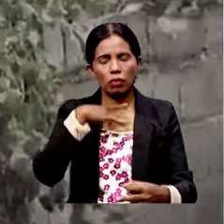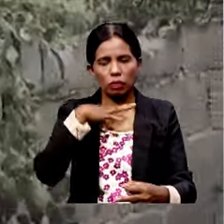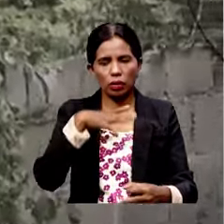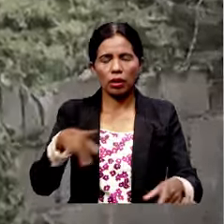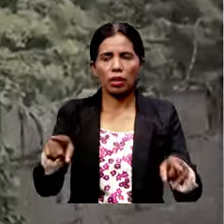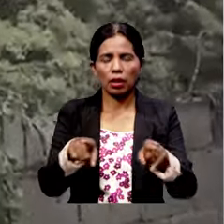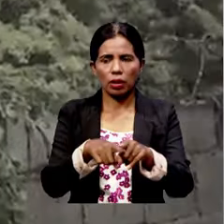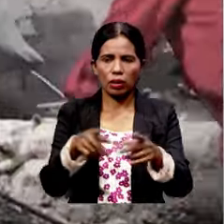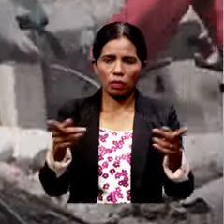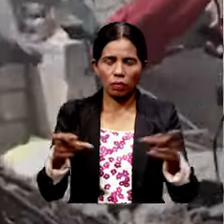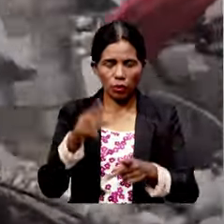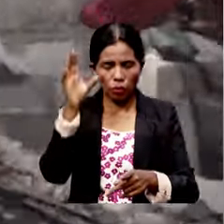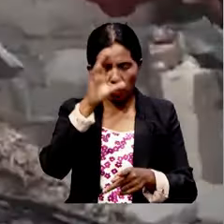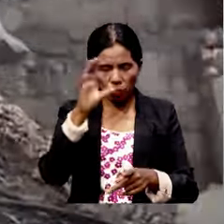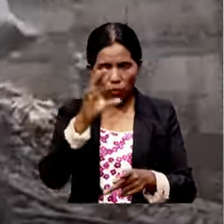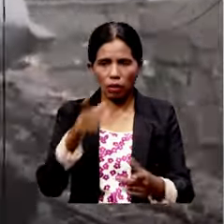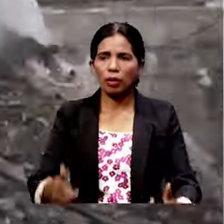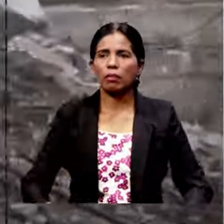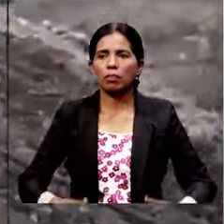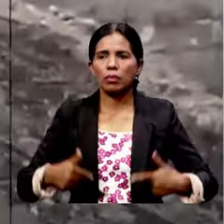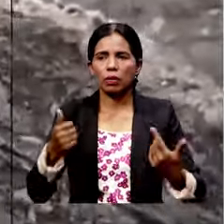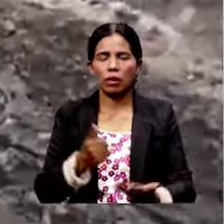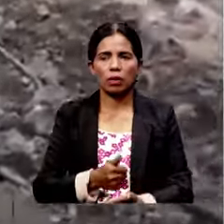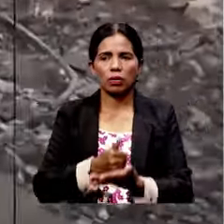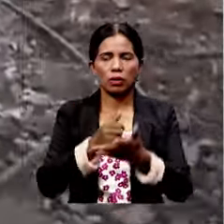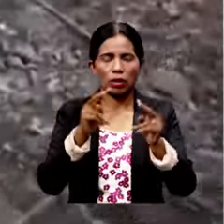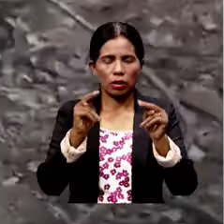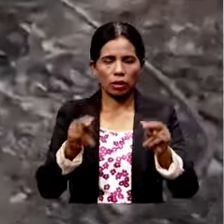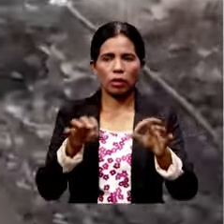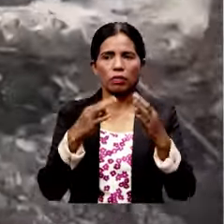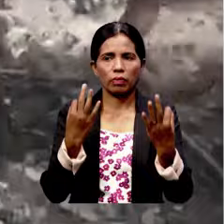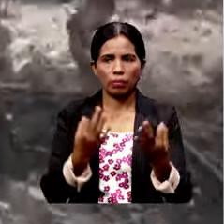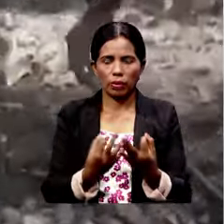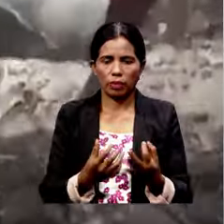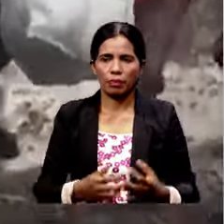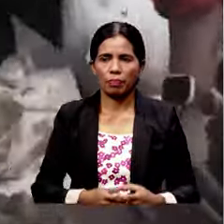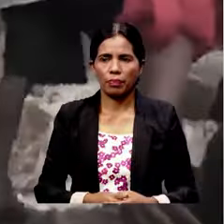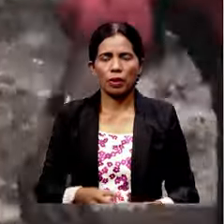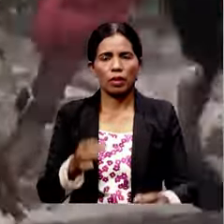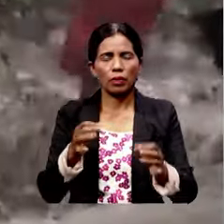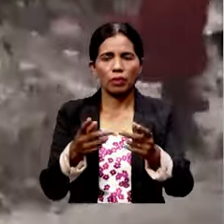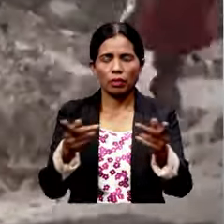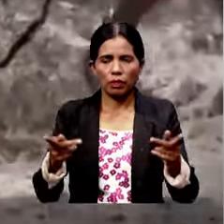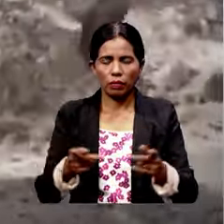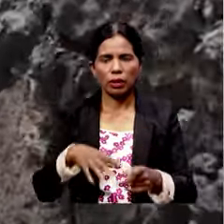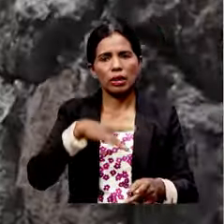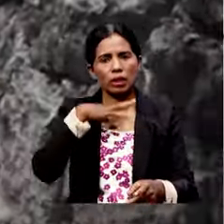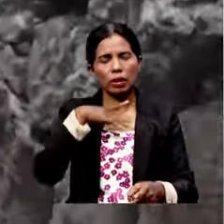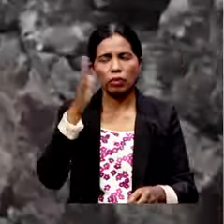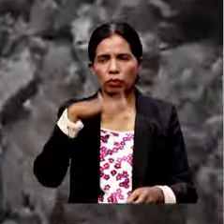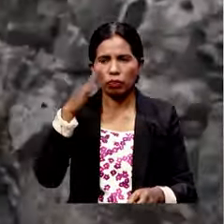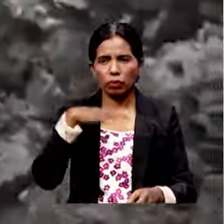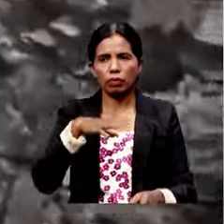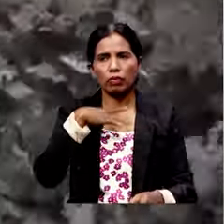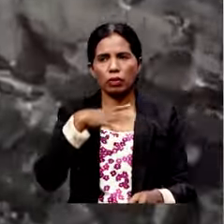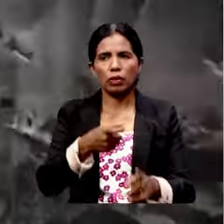hane sa fati buka moris hori sustenta necessidade familia niang. Maske fati ne be is no fuer, mai be